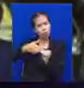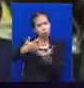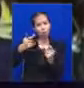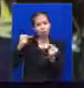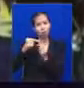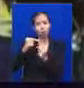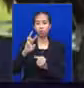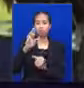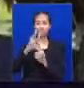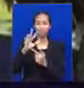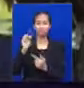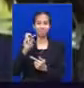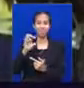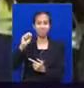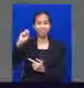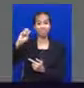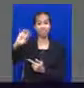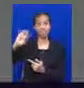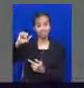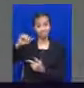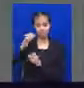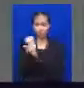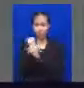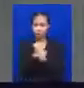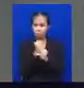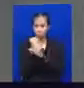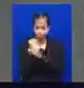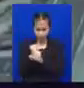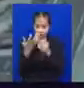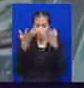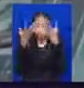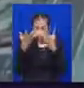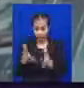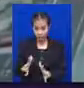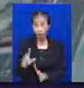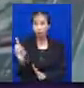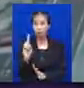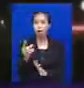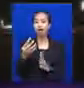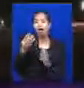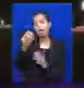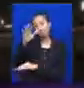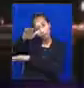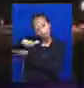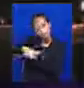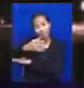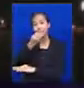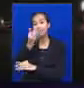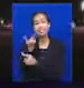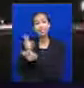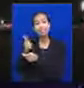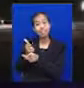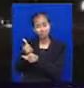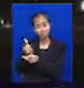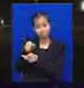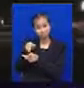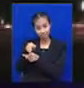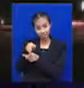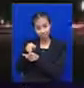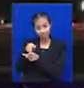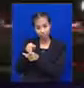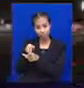สีได้อย่างมีประสิทธิภาพนอกเหนือจากนั้นก็จะมีการเข้าร่วมงานกาลาดินเนอร์ซึ่งจัดขึ้นโดยประธานาธิ